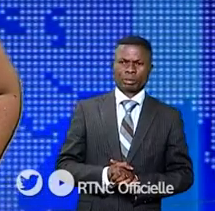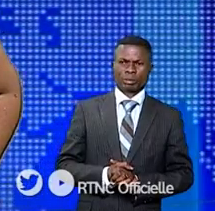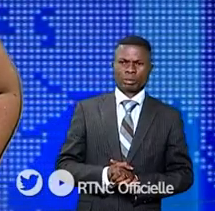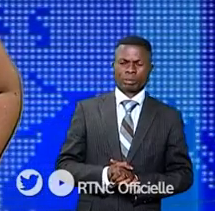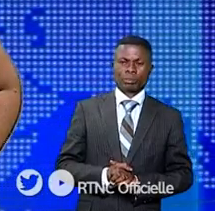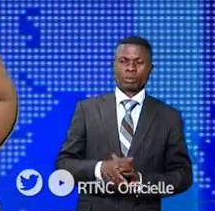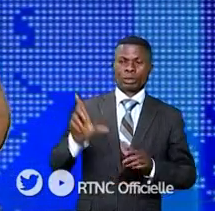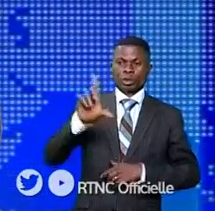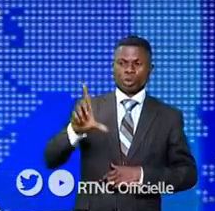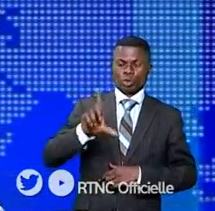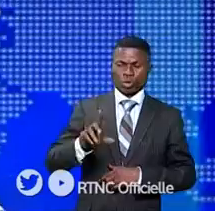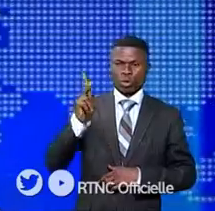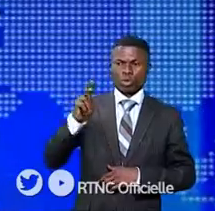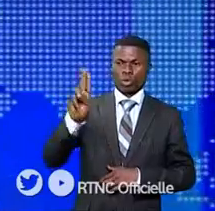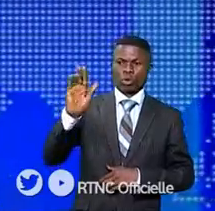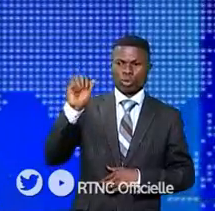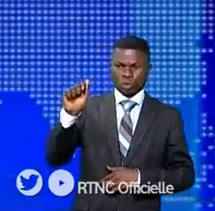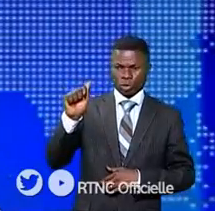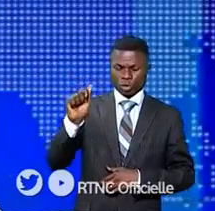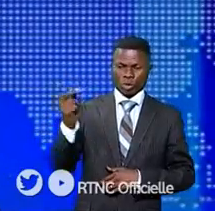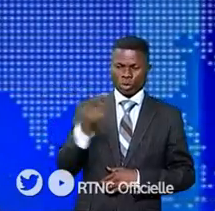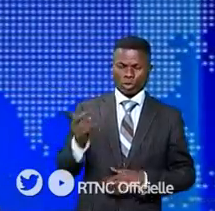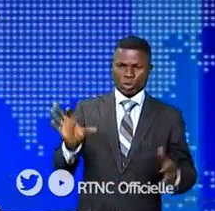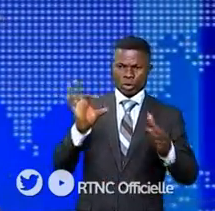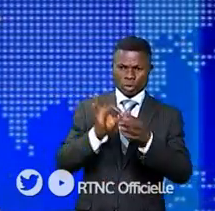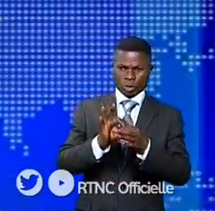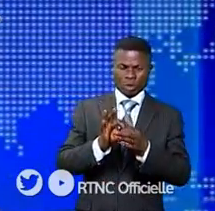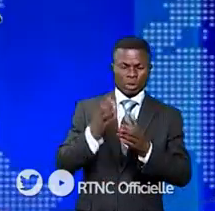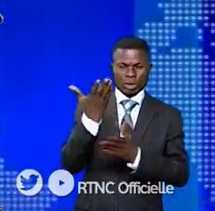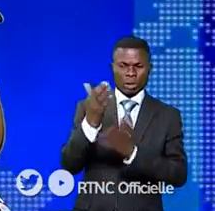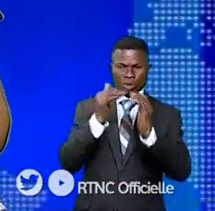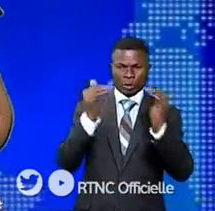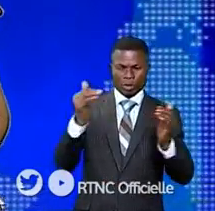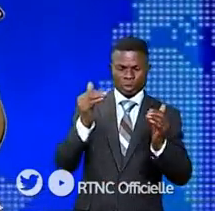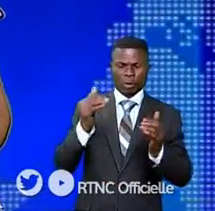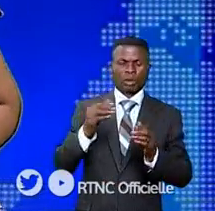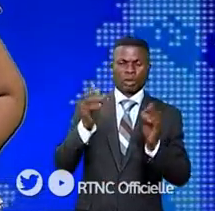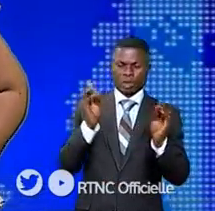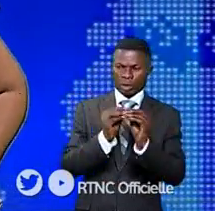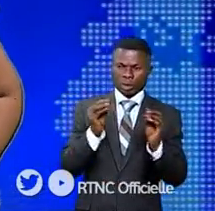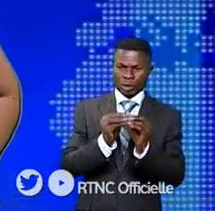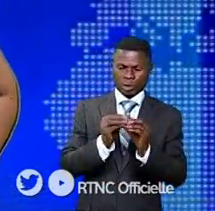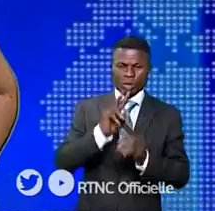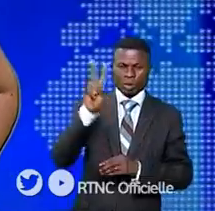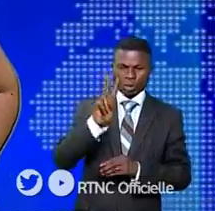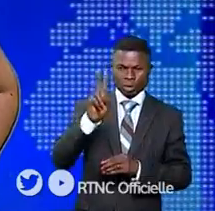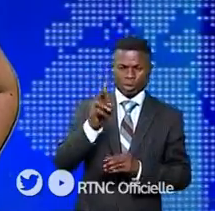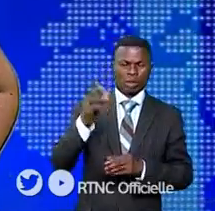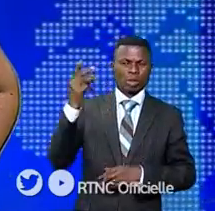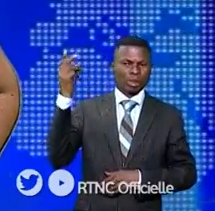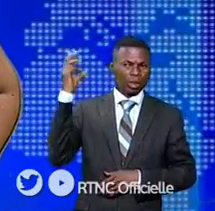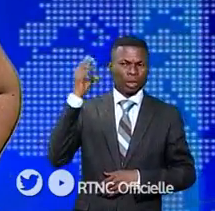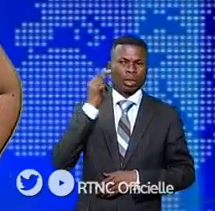Les Louloua et le Kouba fument désormais le calumet et de la paix. La voix de la raison a prévalu. Ce vendredi à Kananga,